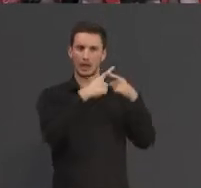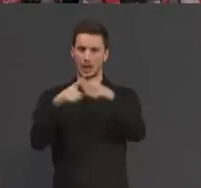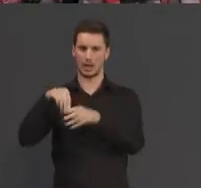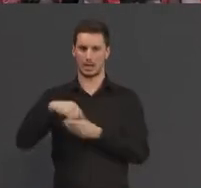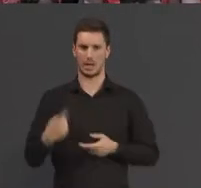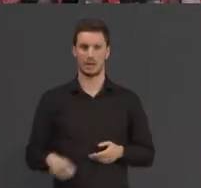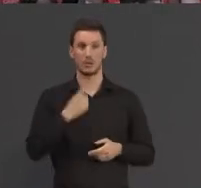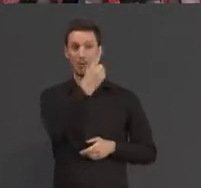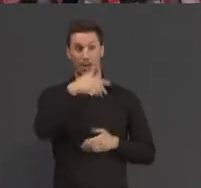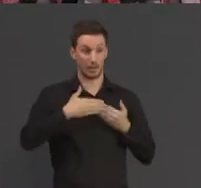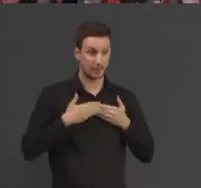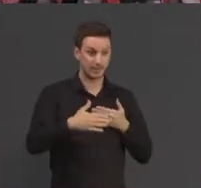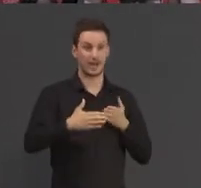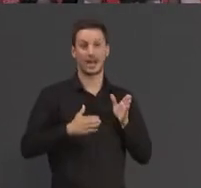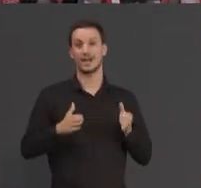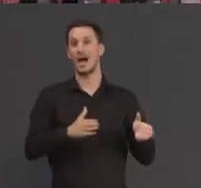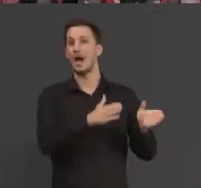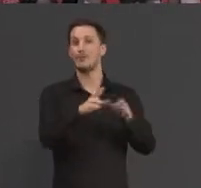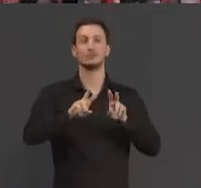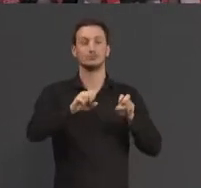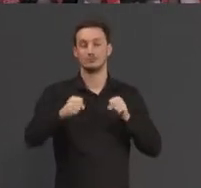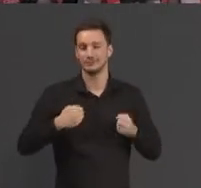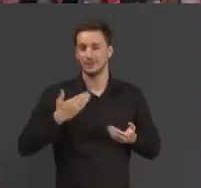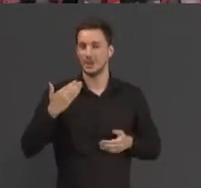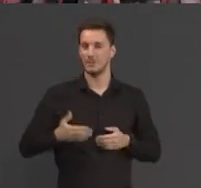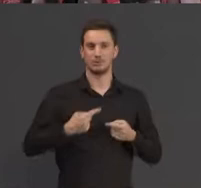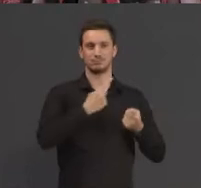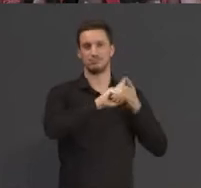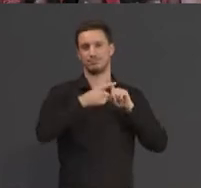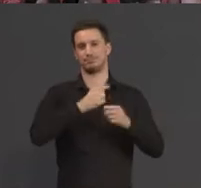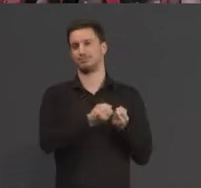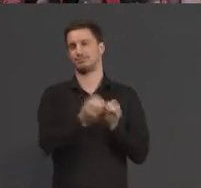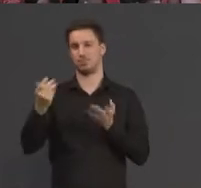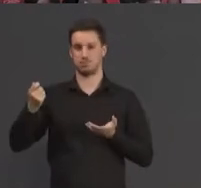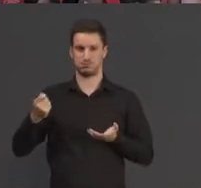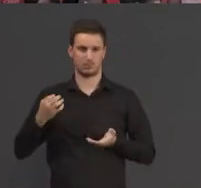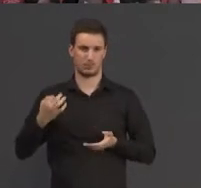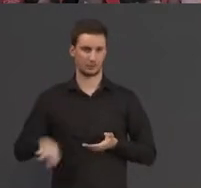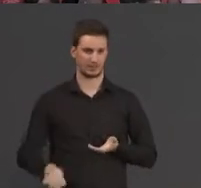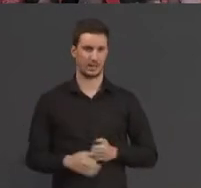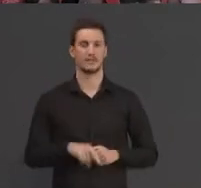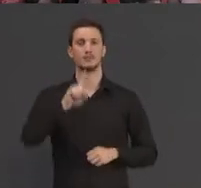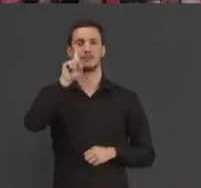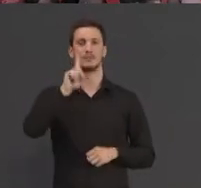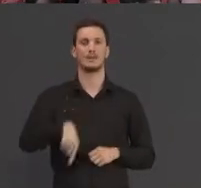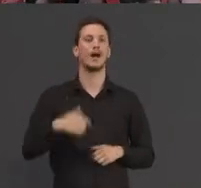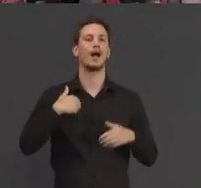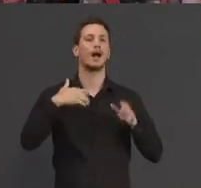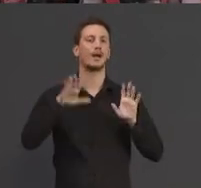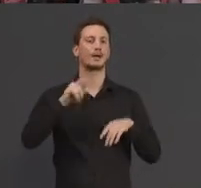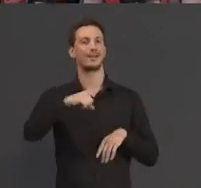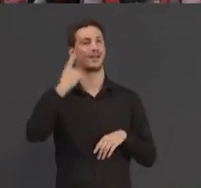molt emocionant pel davant amb infinites possibilitats. I tot i que de vegades sembla que el món